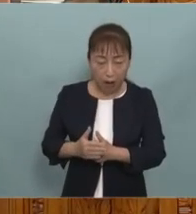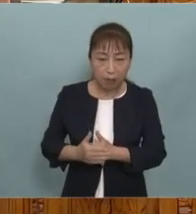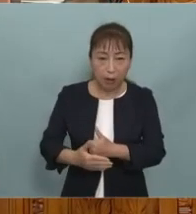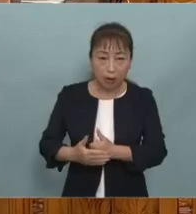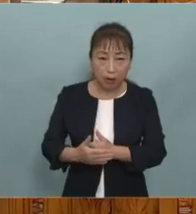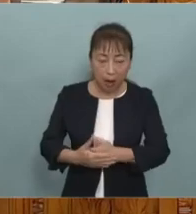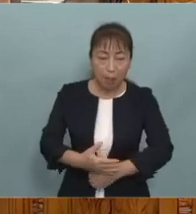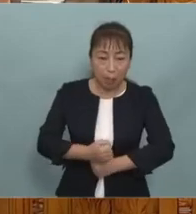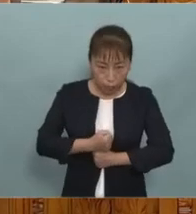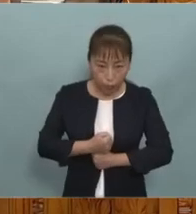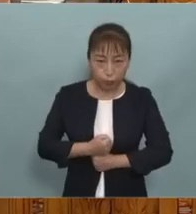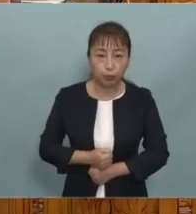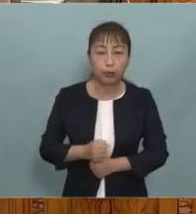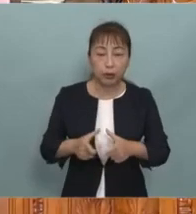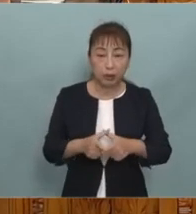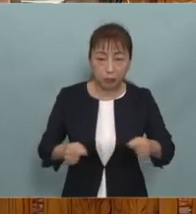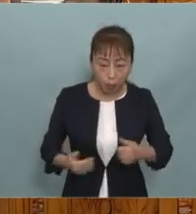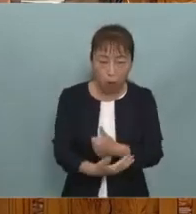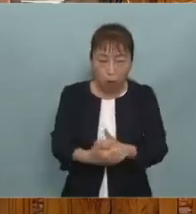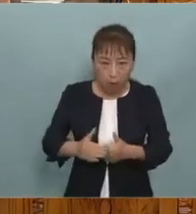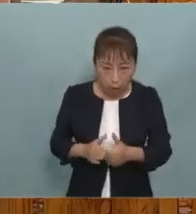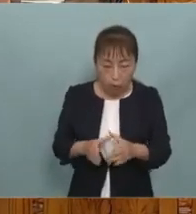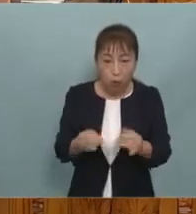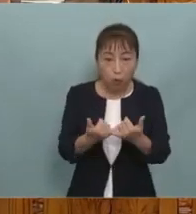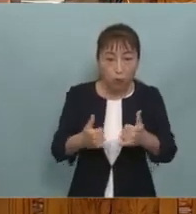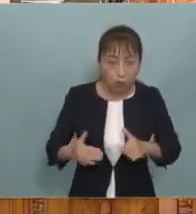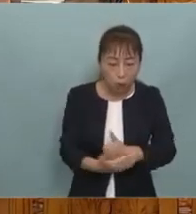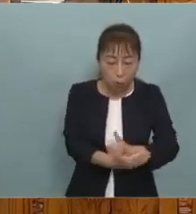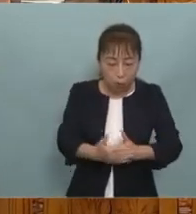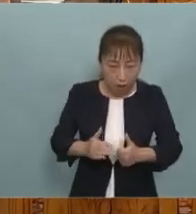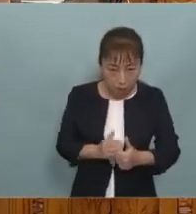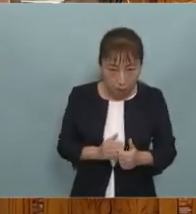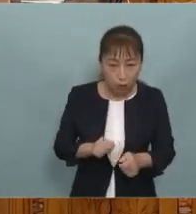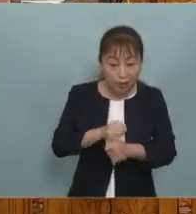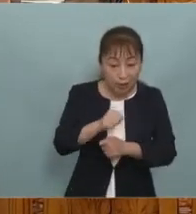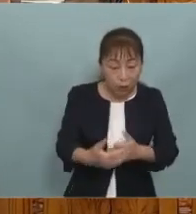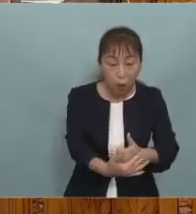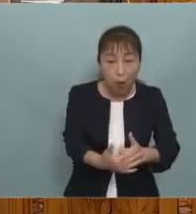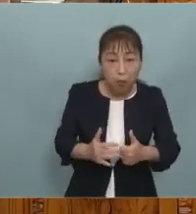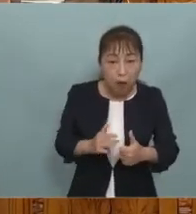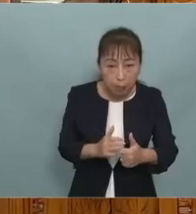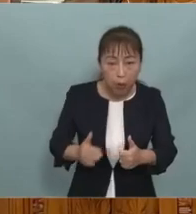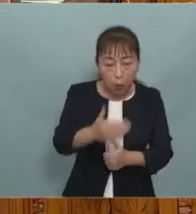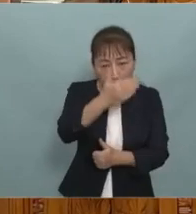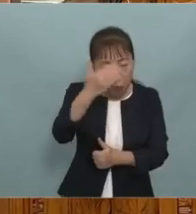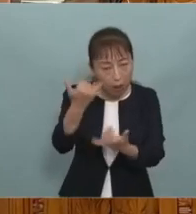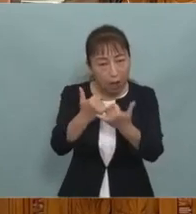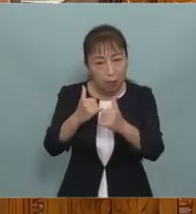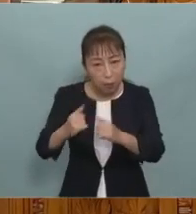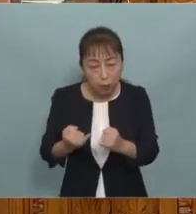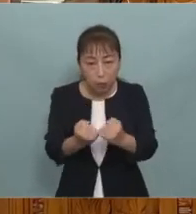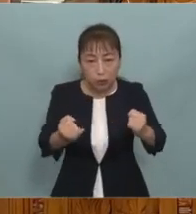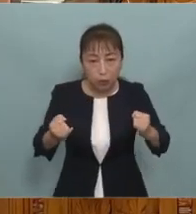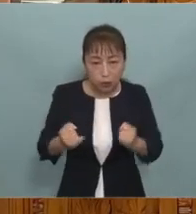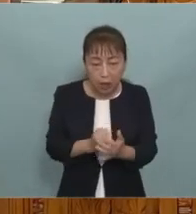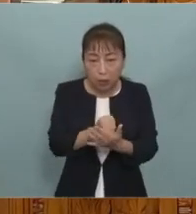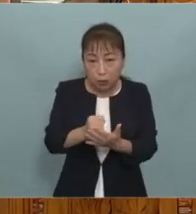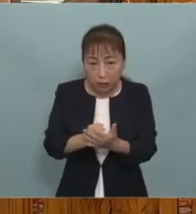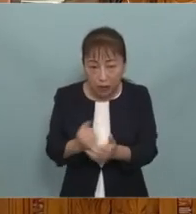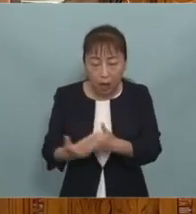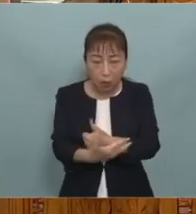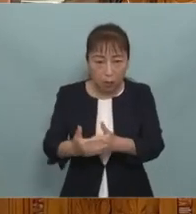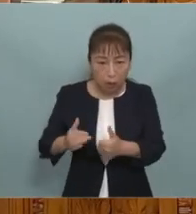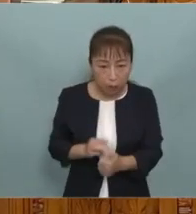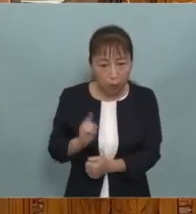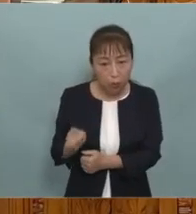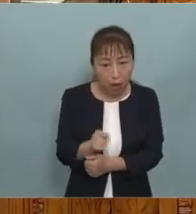を守る国民を守る地方を守る若者女性の機械を守る